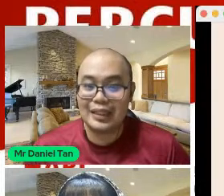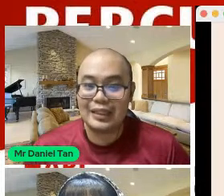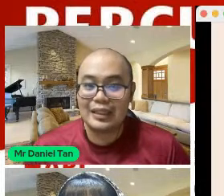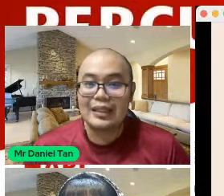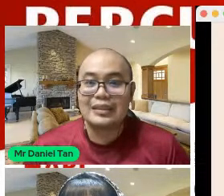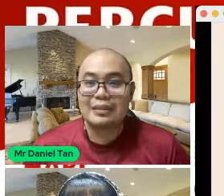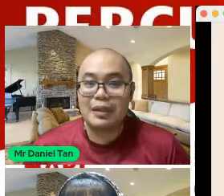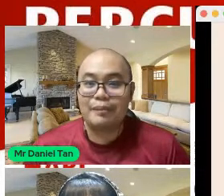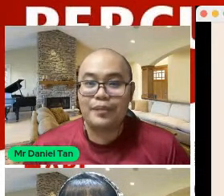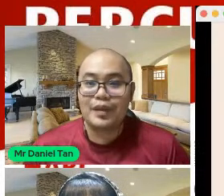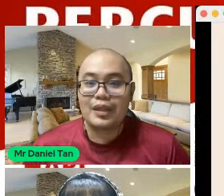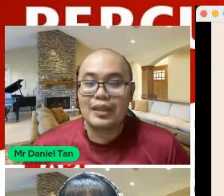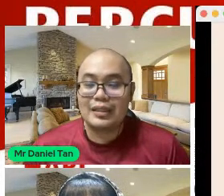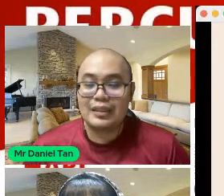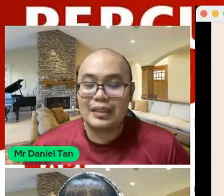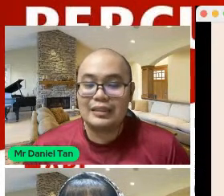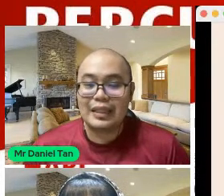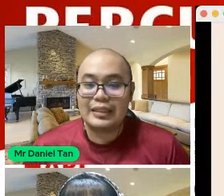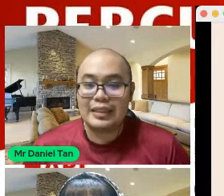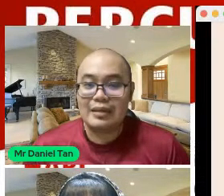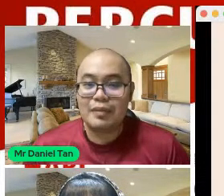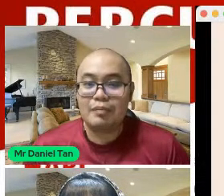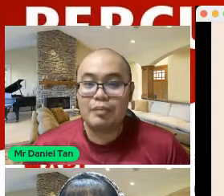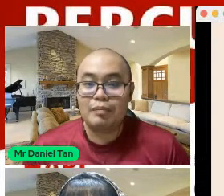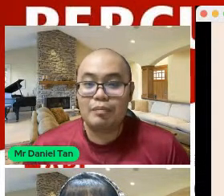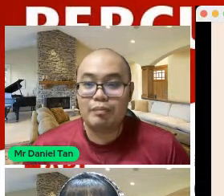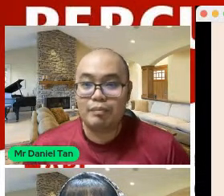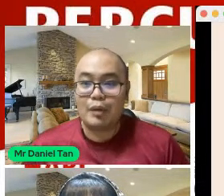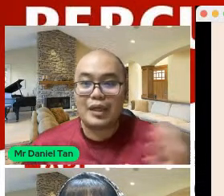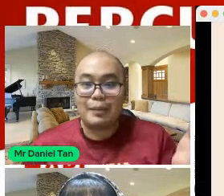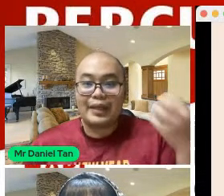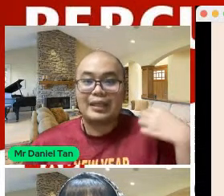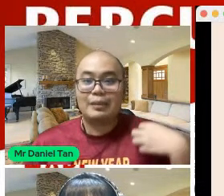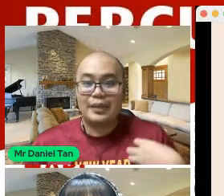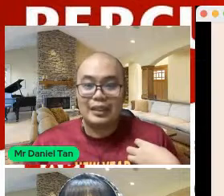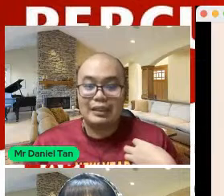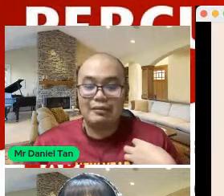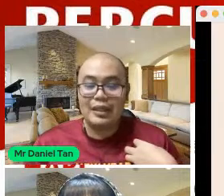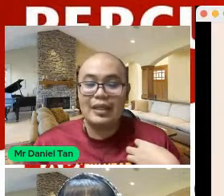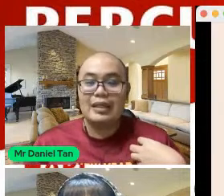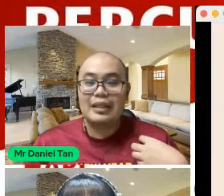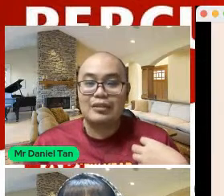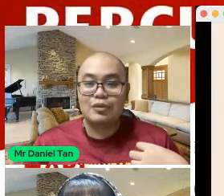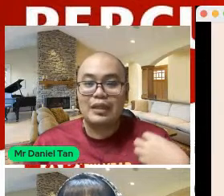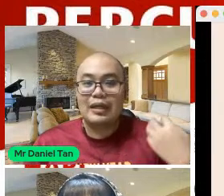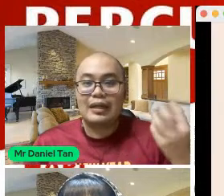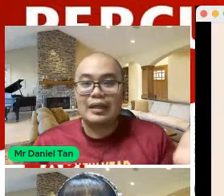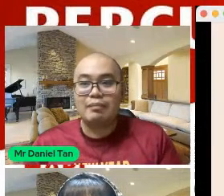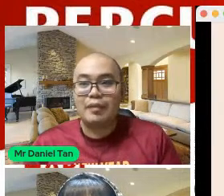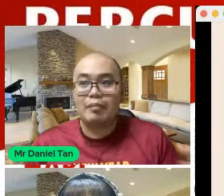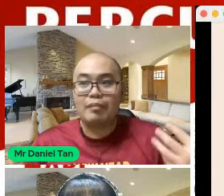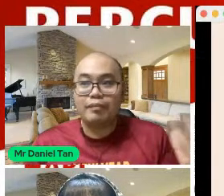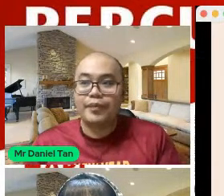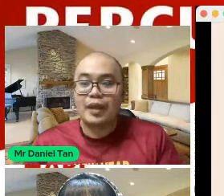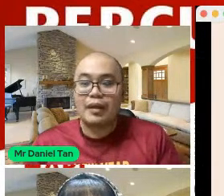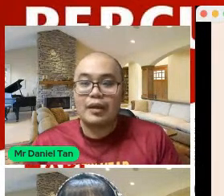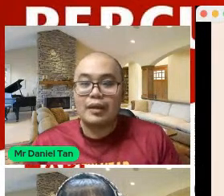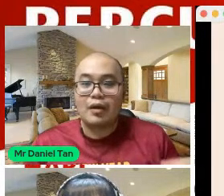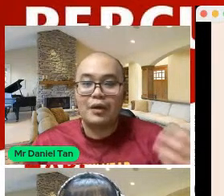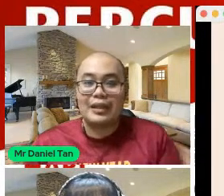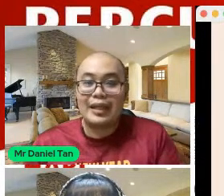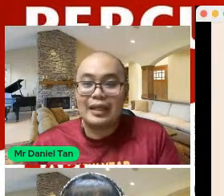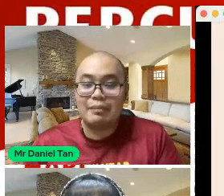sangat penting sebab ya tidak saja membawa kebaikan kepada diri dan juga akan